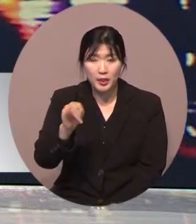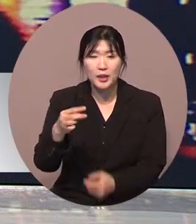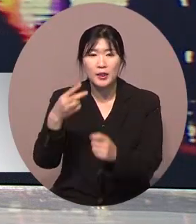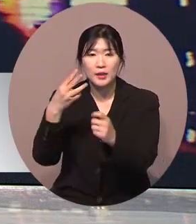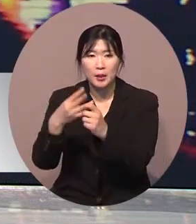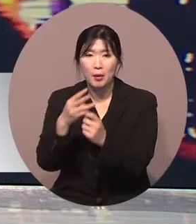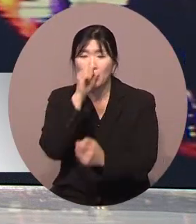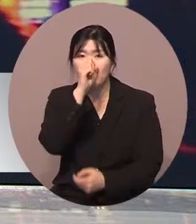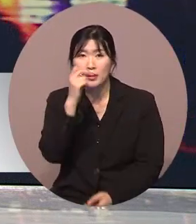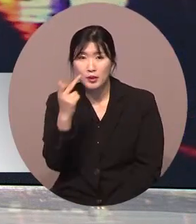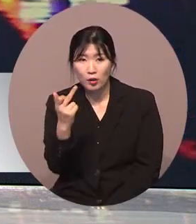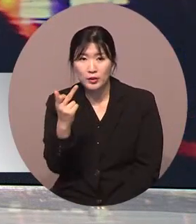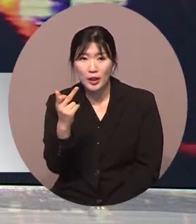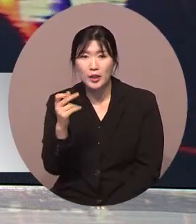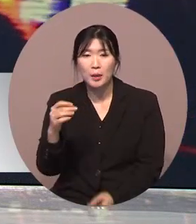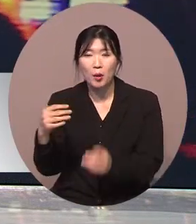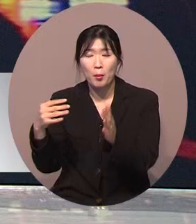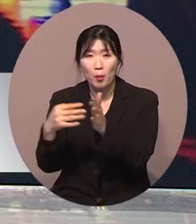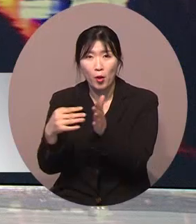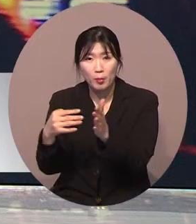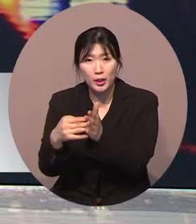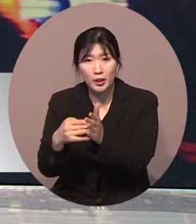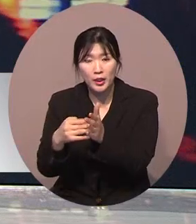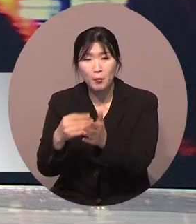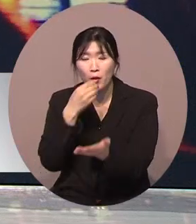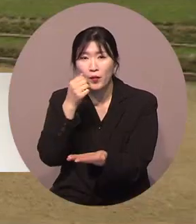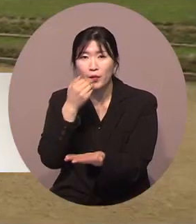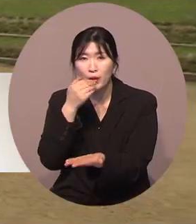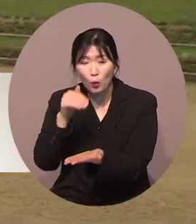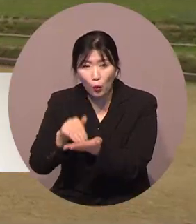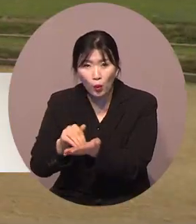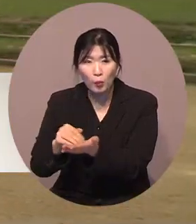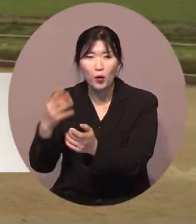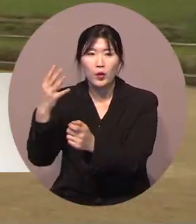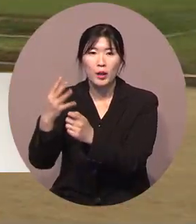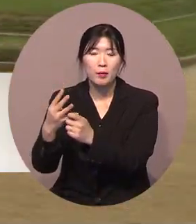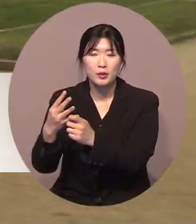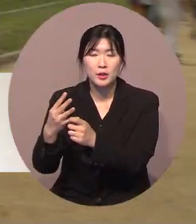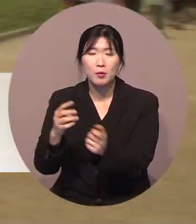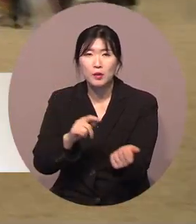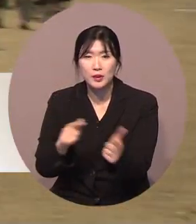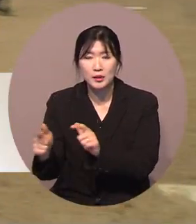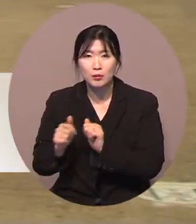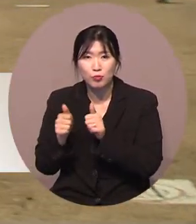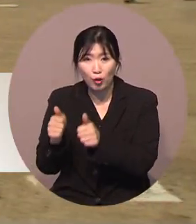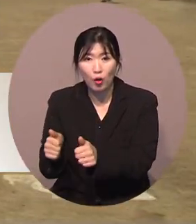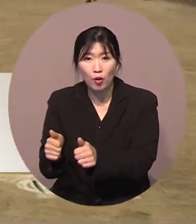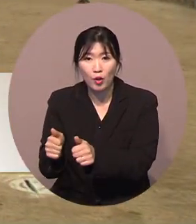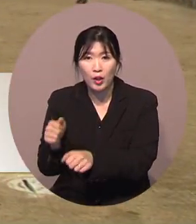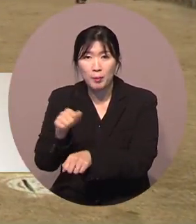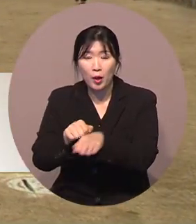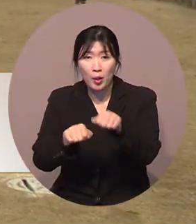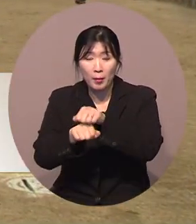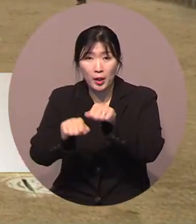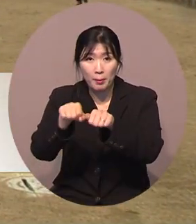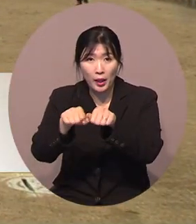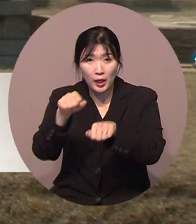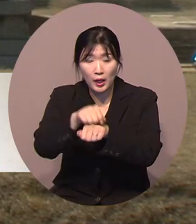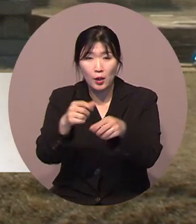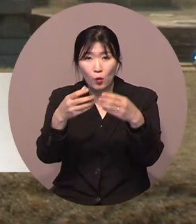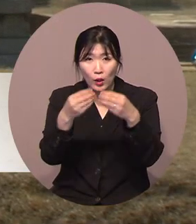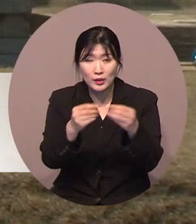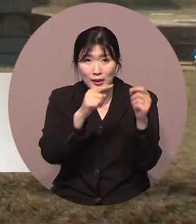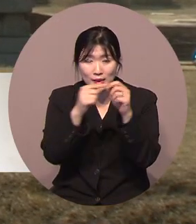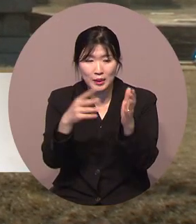보원사지 법인 국사 탑비와 부여 보광사지 대보광선사비 등 모두네 건의 금성문 탁본을